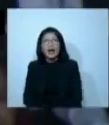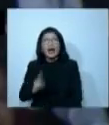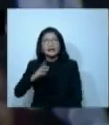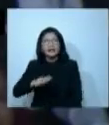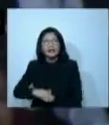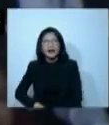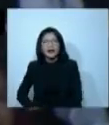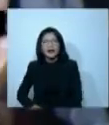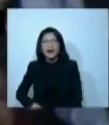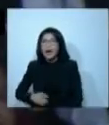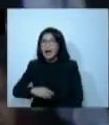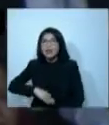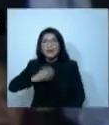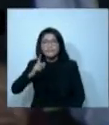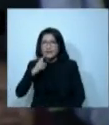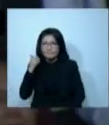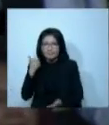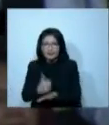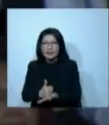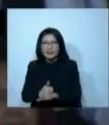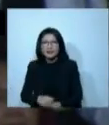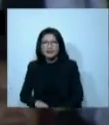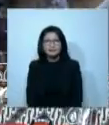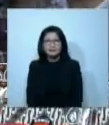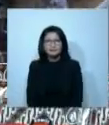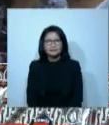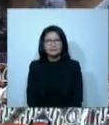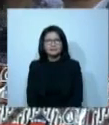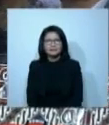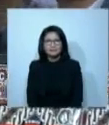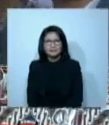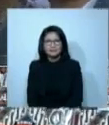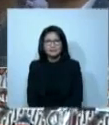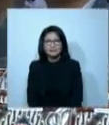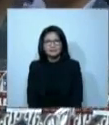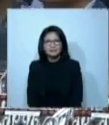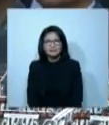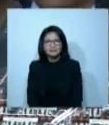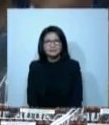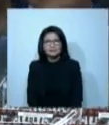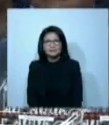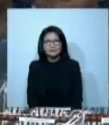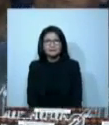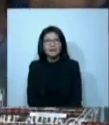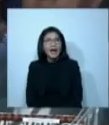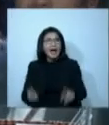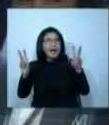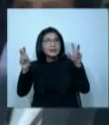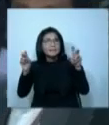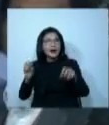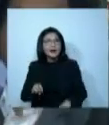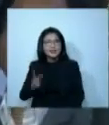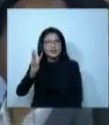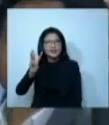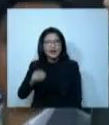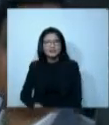ini kan fenomena masyarakat tidak mau rumit, tidak mau jelimet gitu, tidak mau hal-hal yang sulit. Inginnya hal-hal yang sederhana,